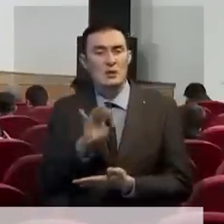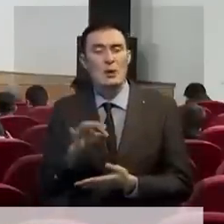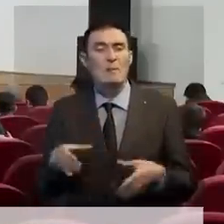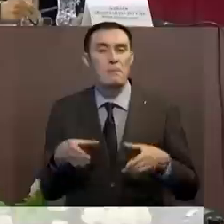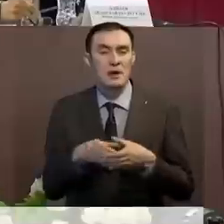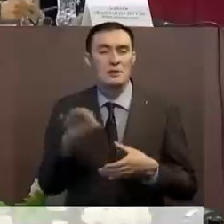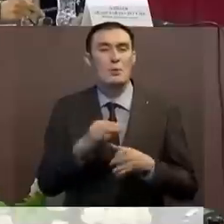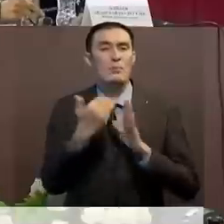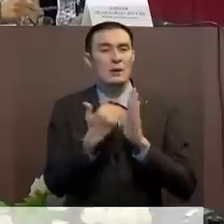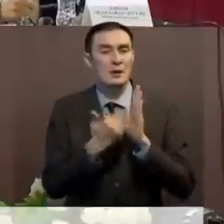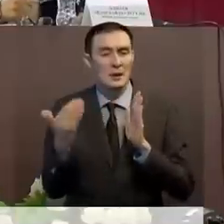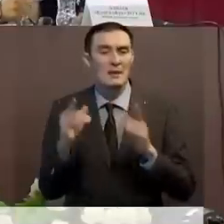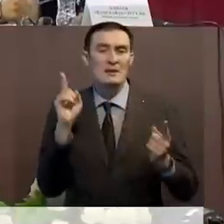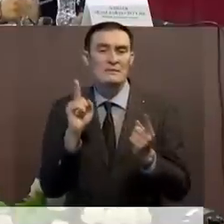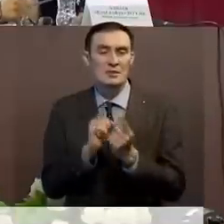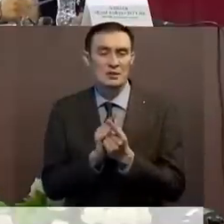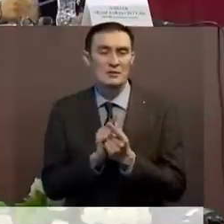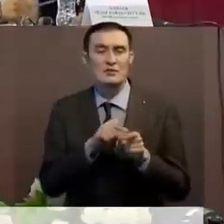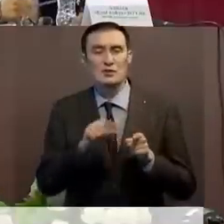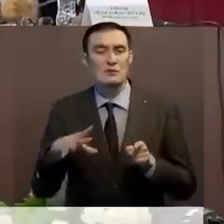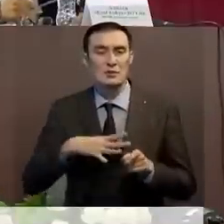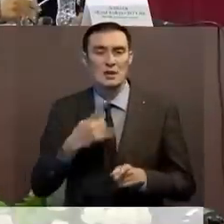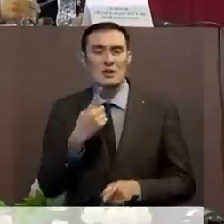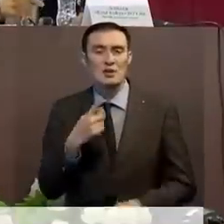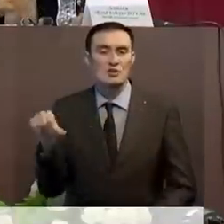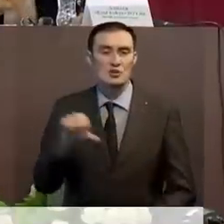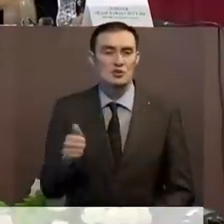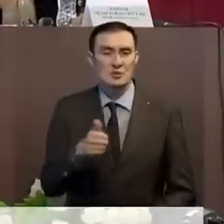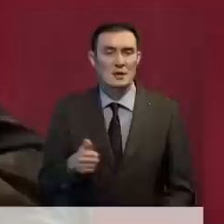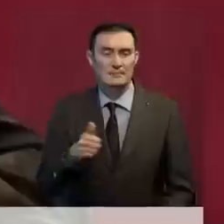партии, и о программе. Встреча затянулась на полтора часа.